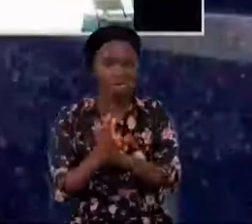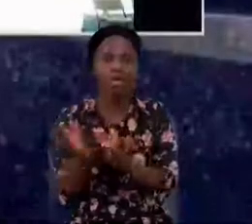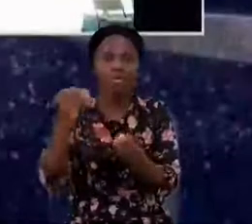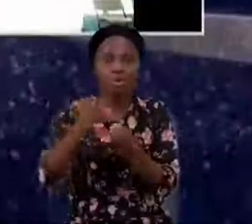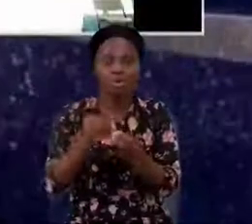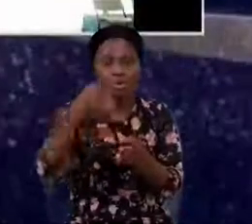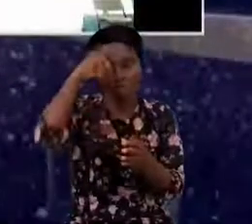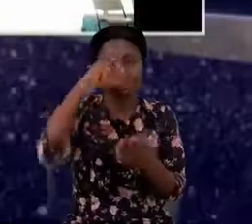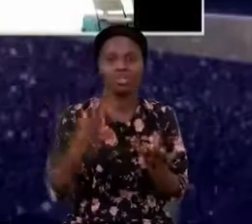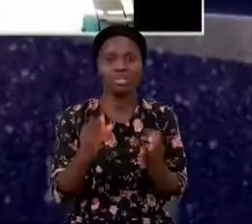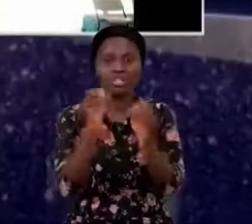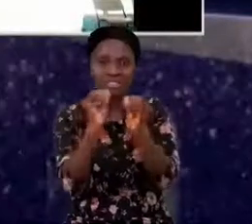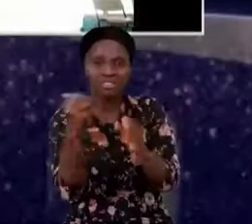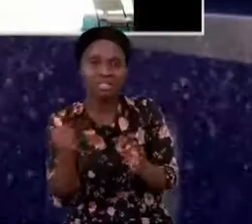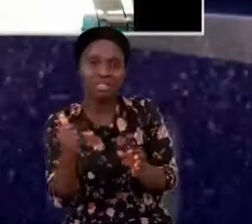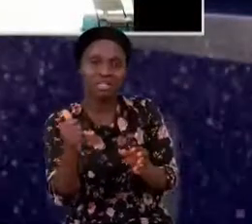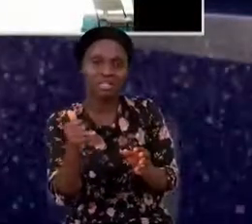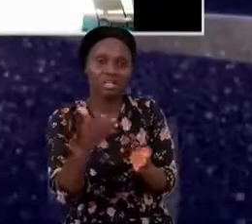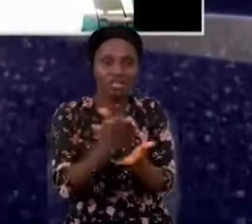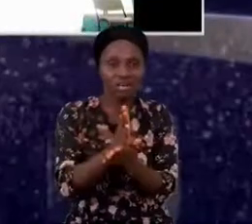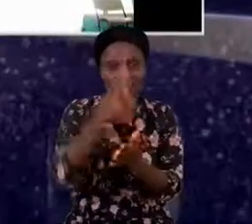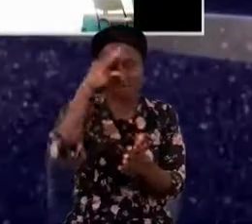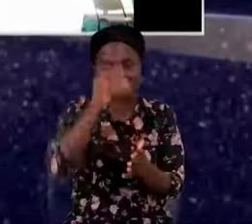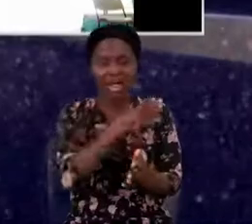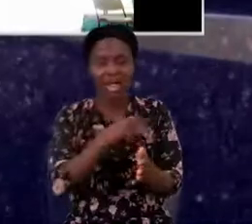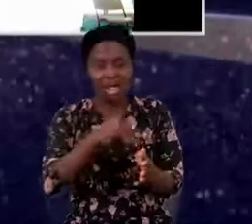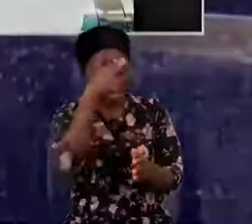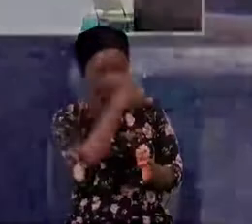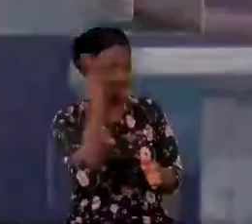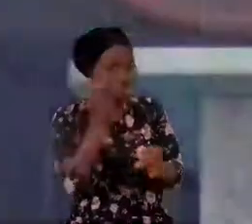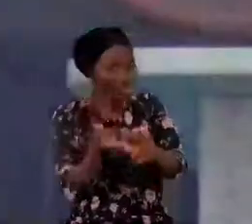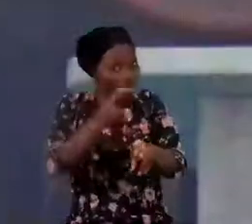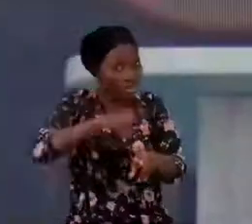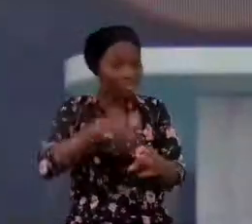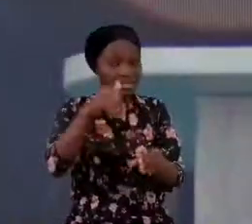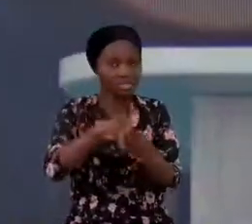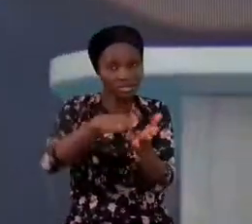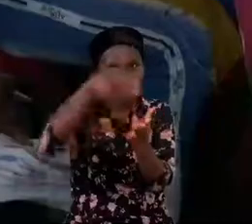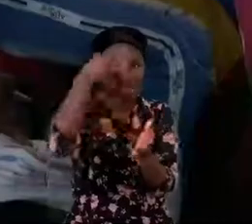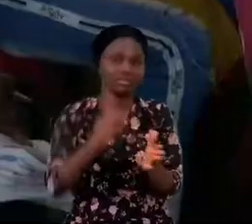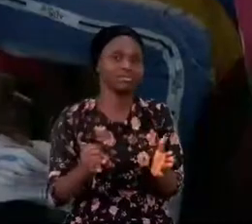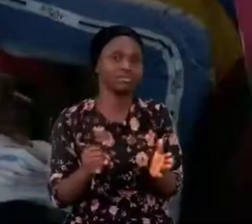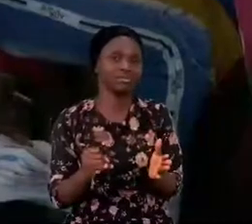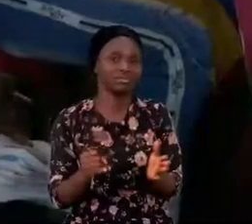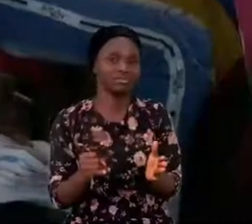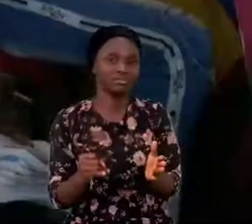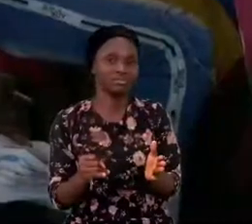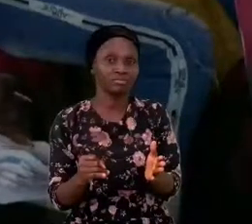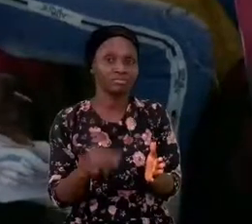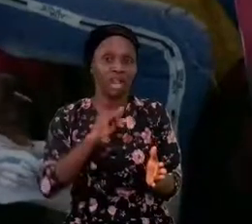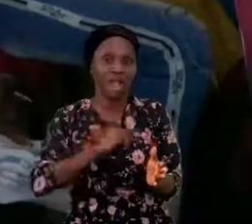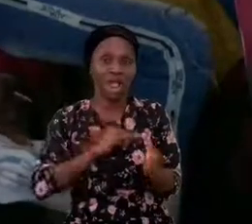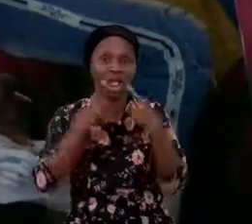savoir. Je prononce cette augmentation de savoir dans ta vie aujourd'hui au nom